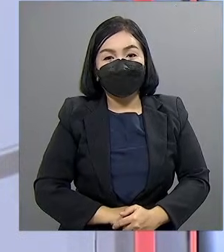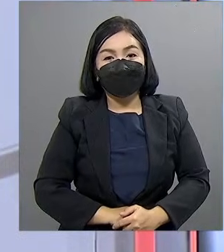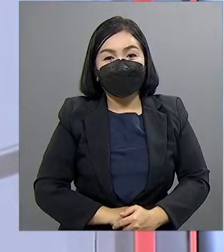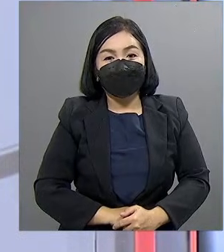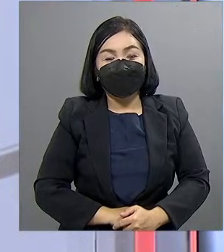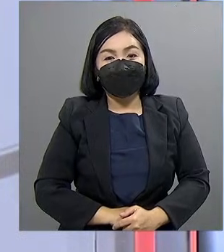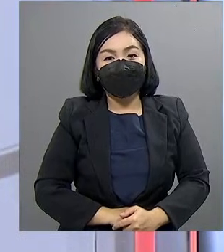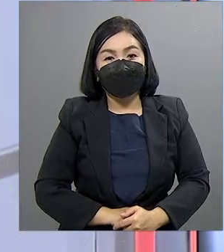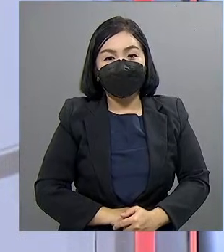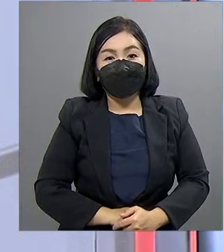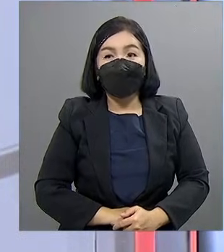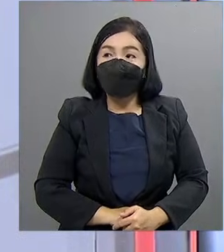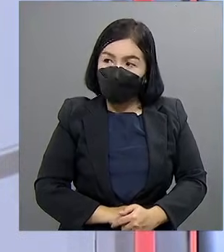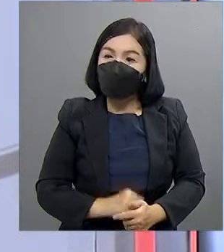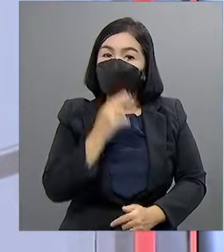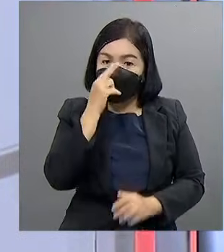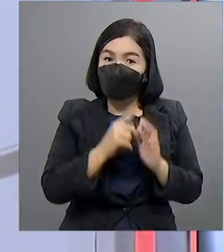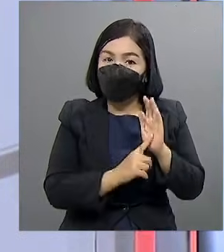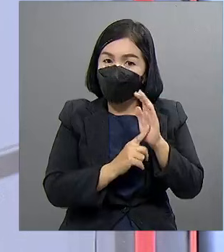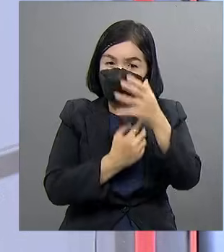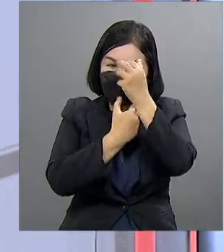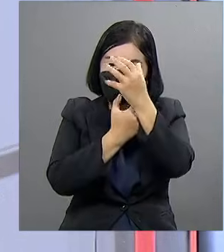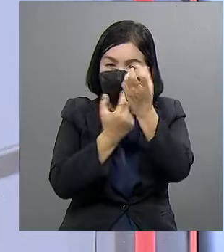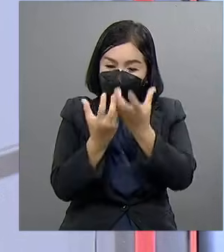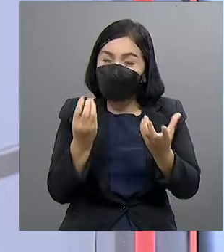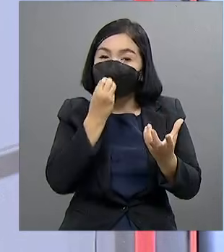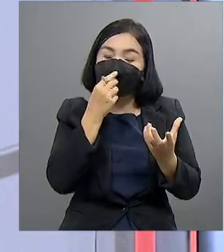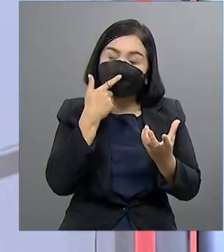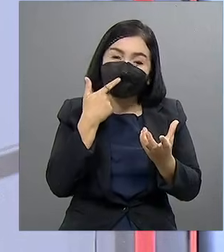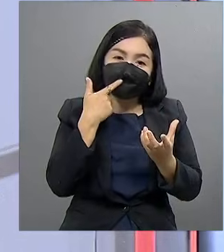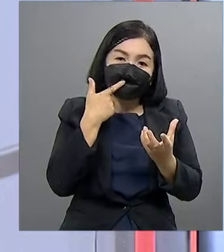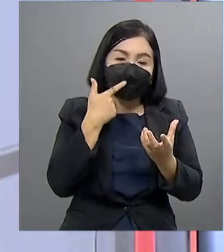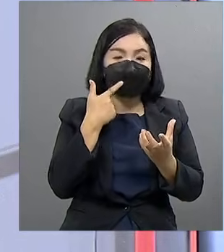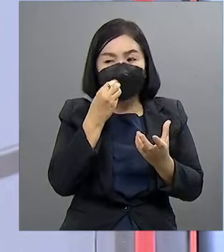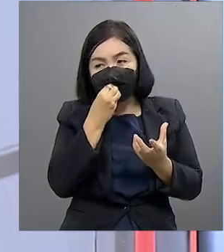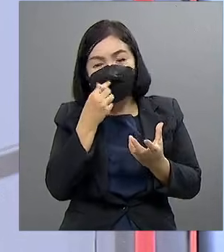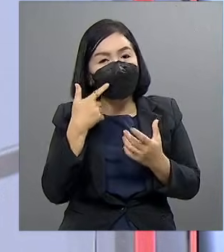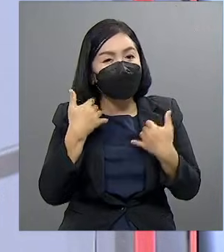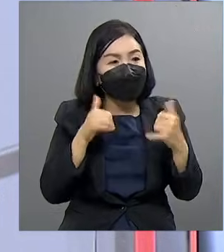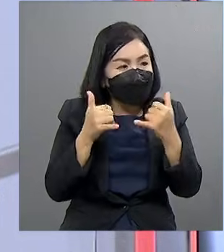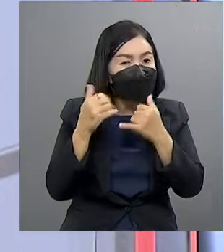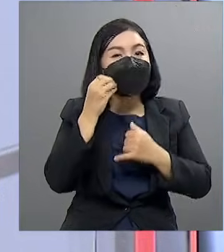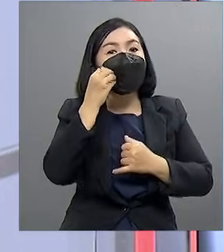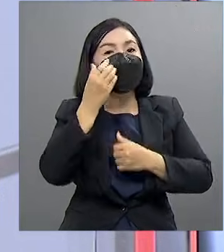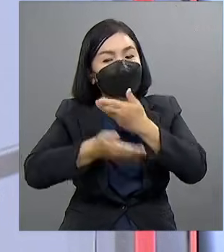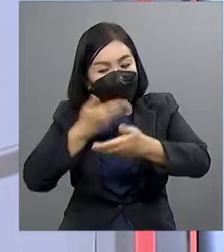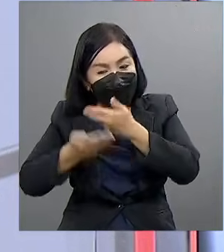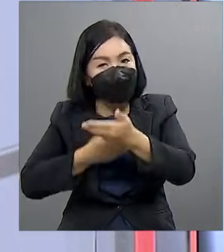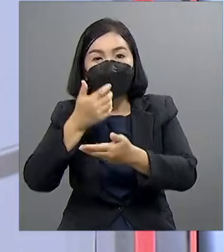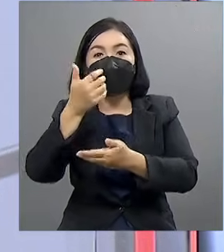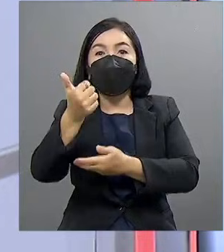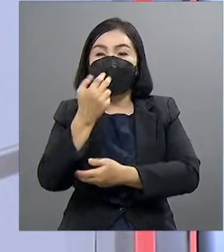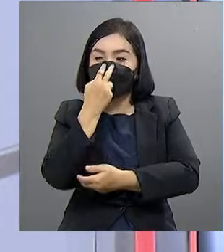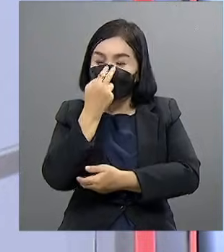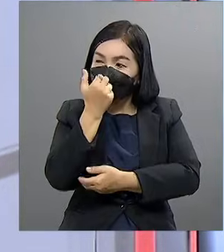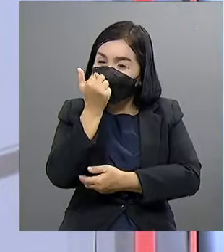ถือว่าเป็นอีกหนึ่งเมนูที่น่าสนใจนะครับจะทำกินเล่นเองที่บ้านหรือจะทำขายสร้างรายได้ก็ดีนะครับแล้วก็ดูน่าจะเหมาะกับการดูแลตัวเ